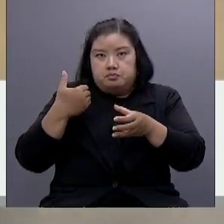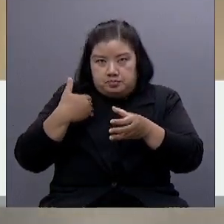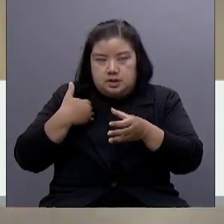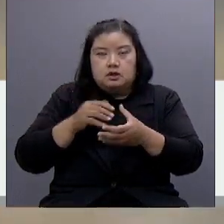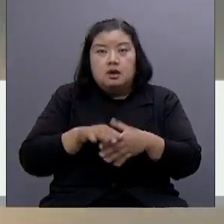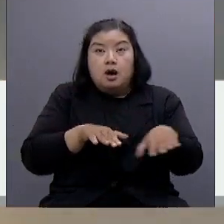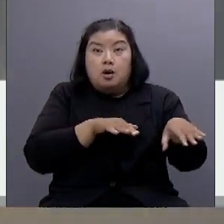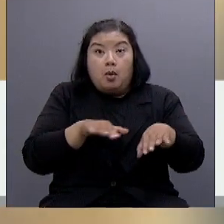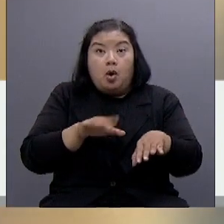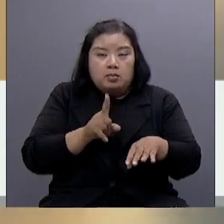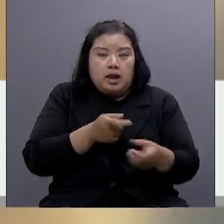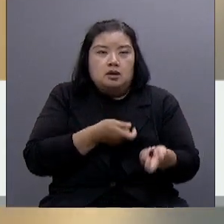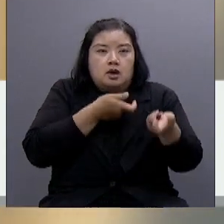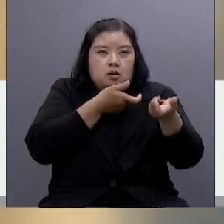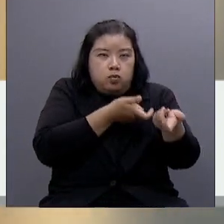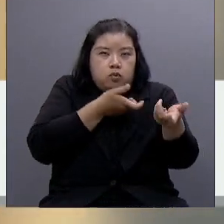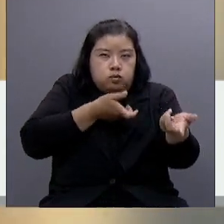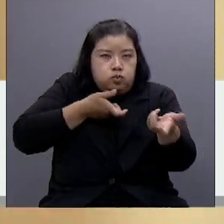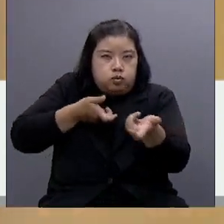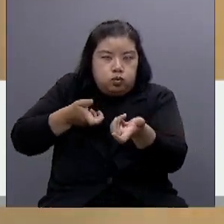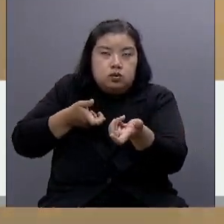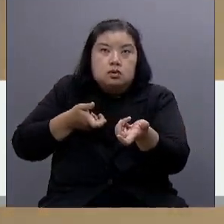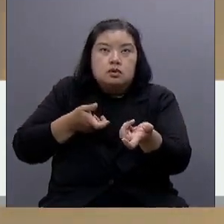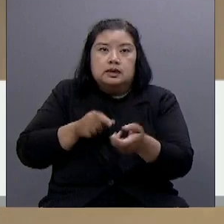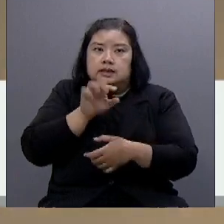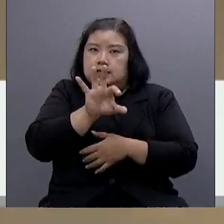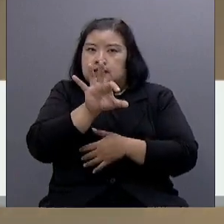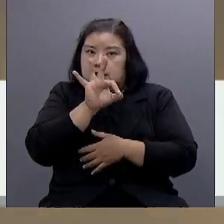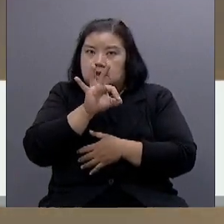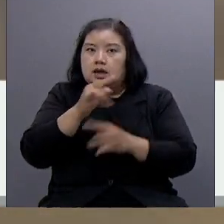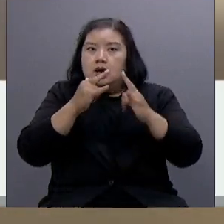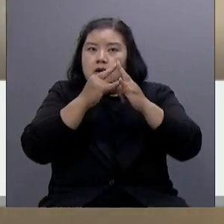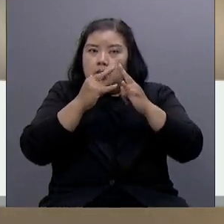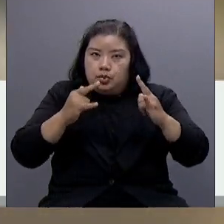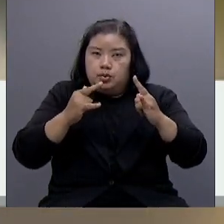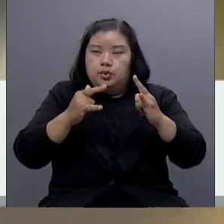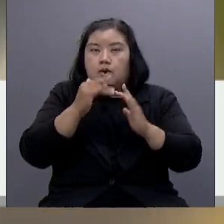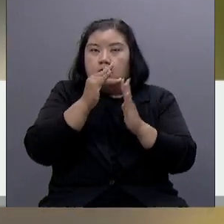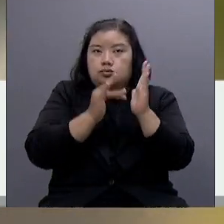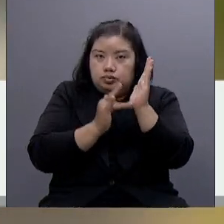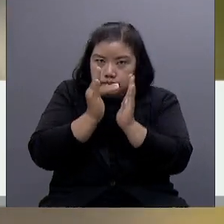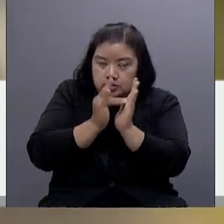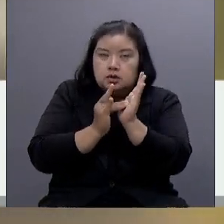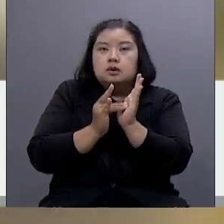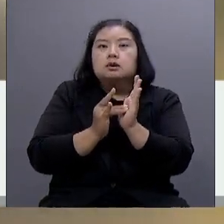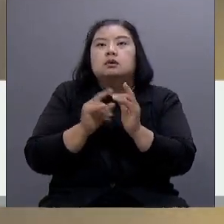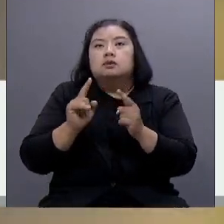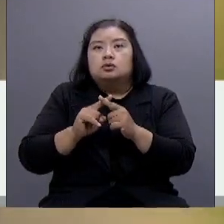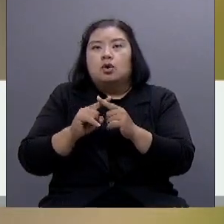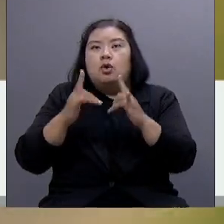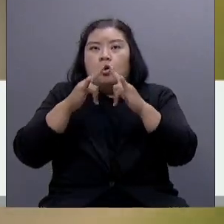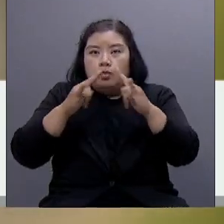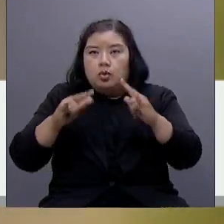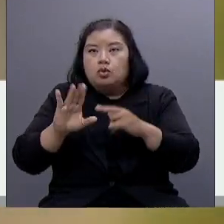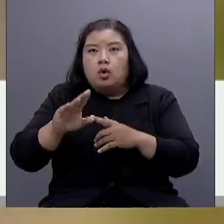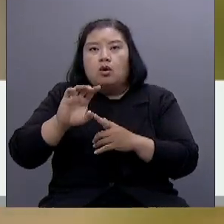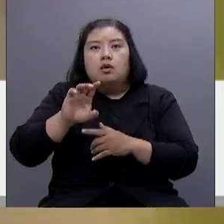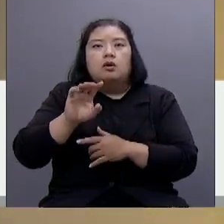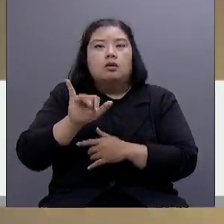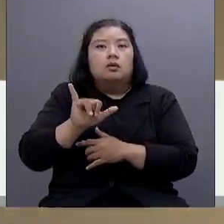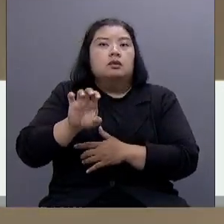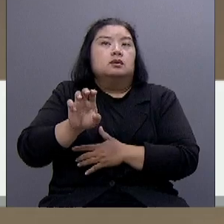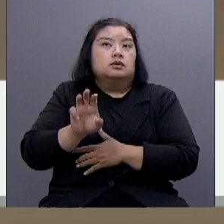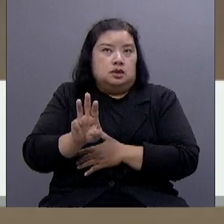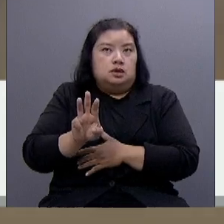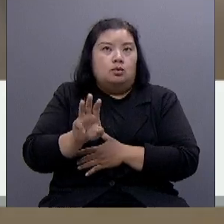อมๆกันโดยเน้นเป้าหมายคือโบสถ์ยิวแล้วก็โบสถ์ออร์โธดอกซ์โดยมีผู้เสียชีวิตอย่างน้อย20คนข้อสันนิ